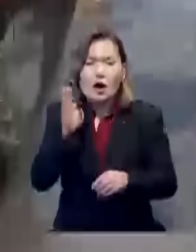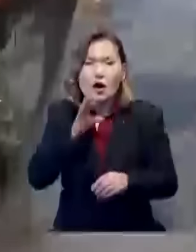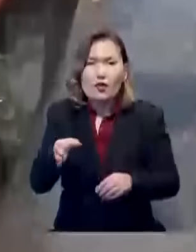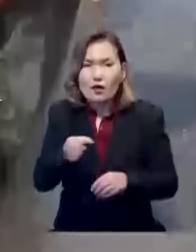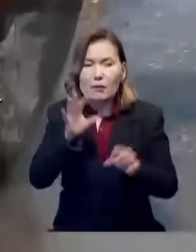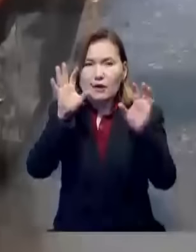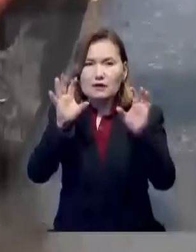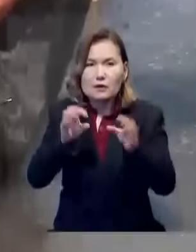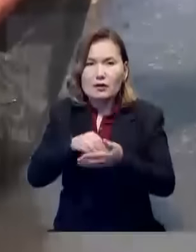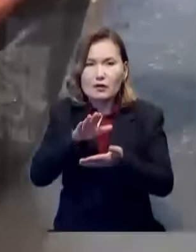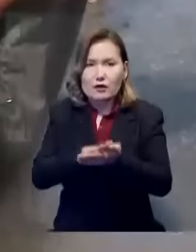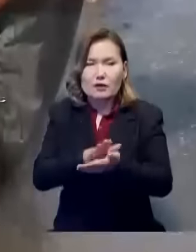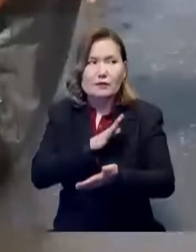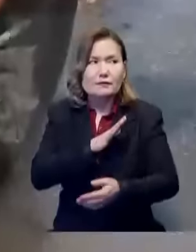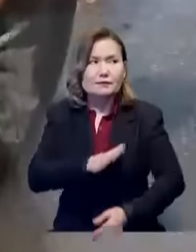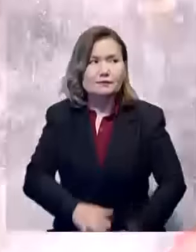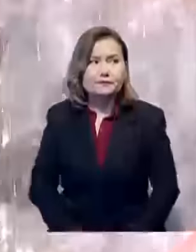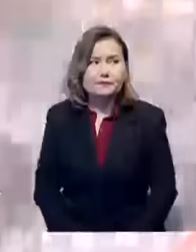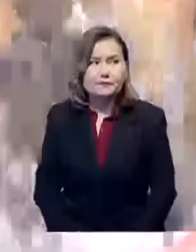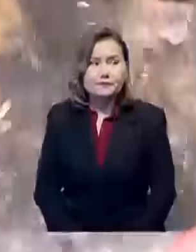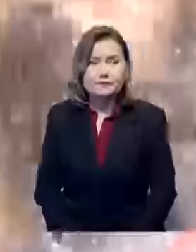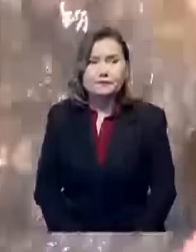барлығы заңдастырылды.